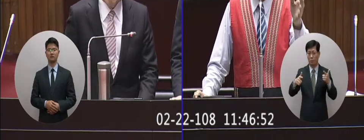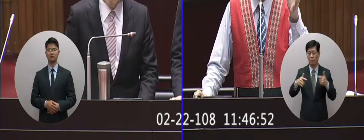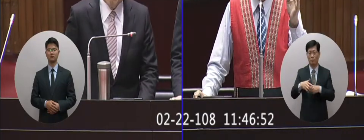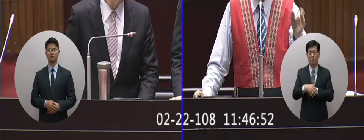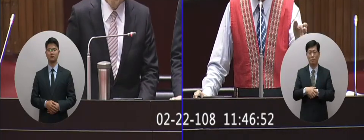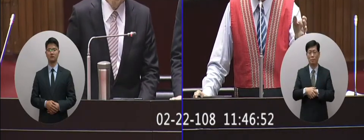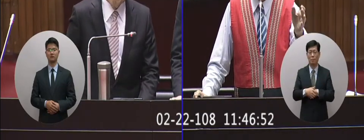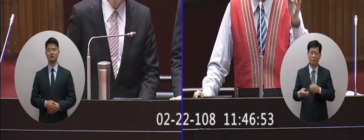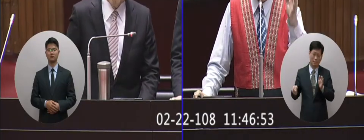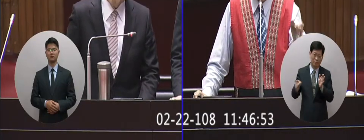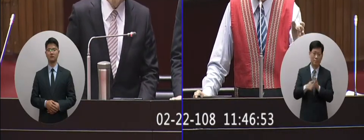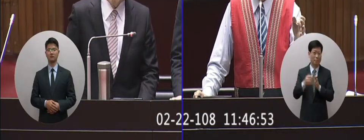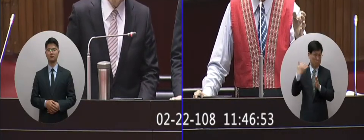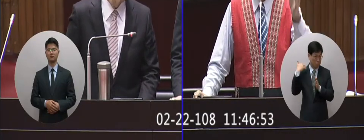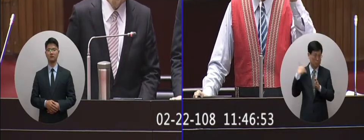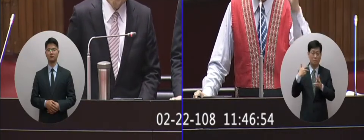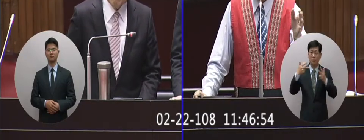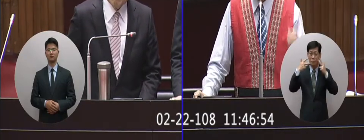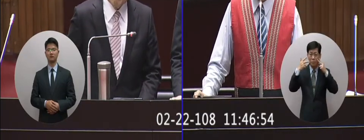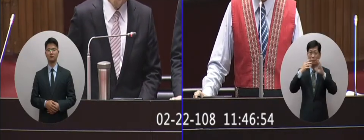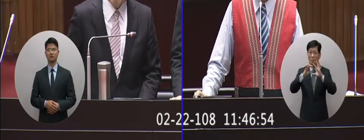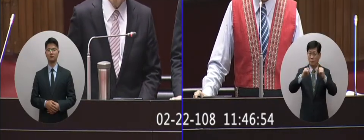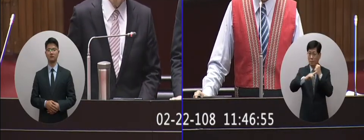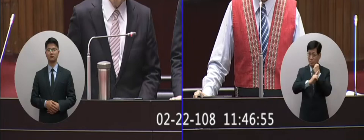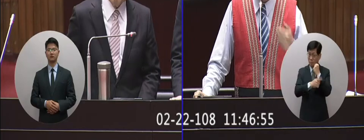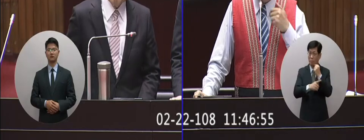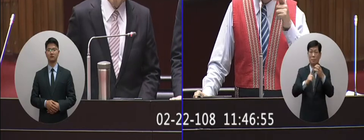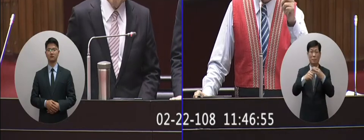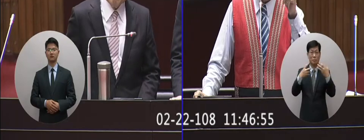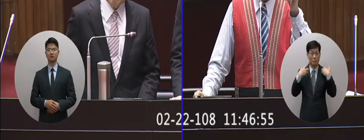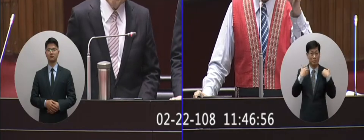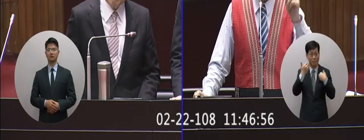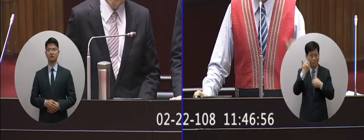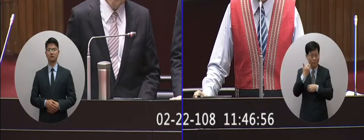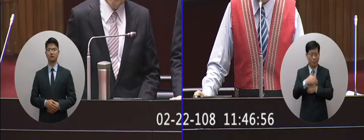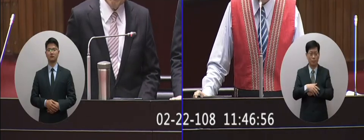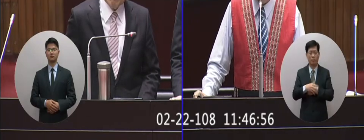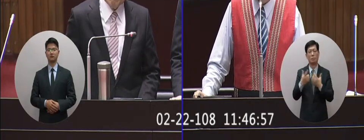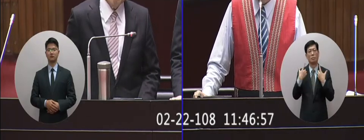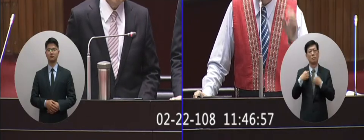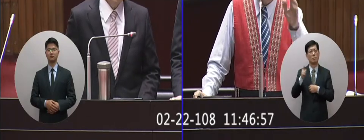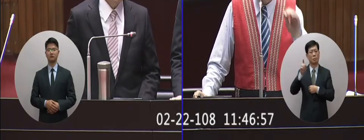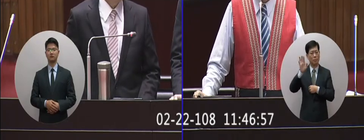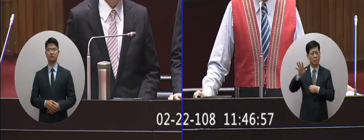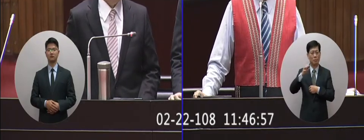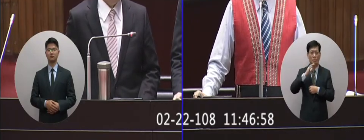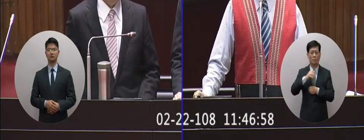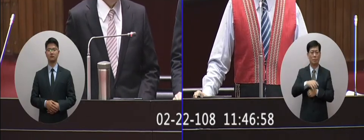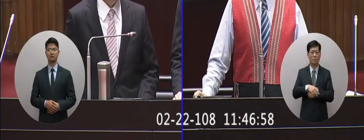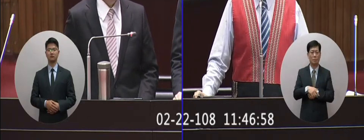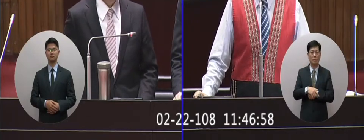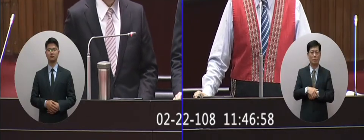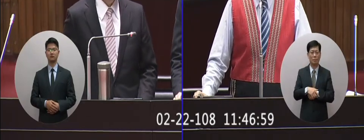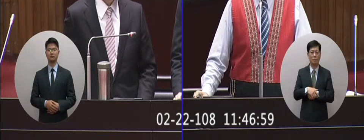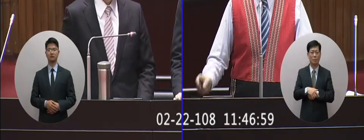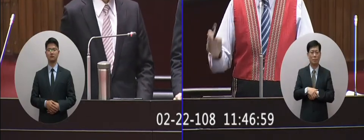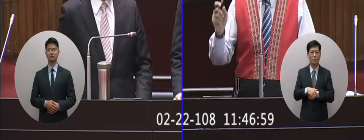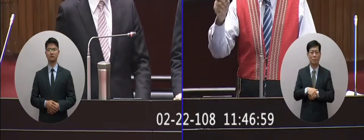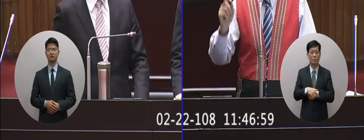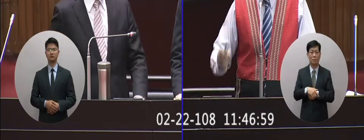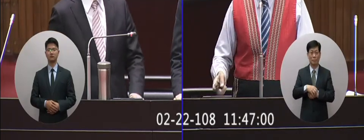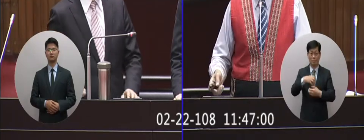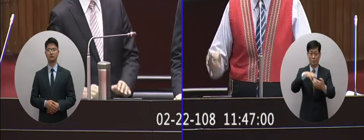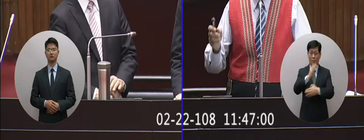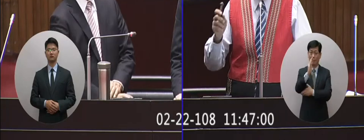来，原住民族土地的法律主管机关是原住民族行政部门，但是